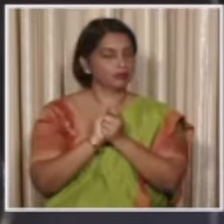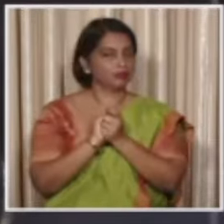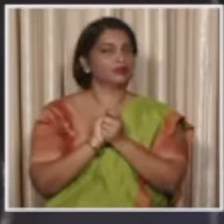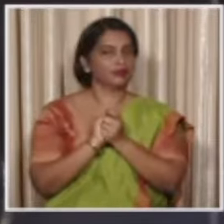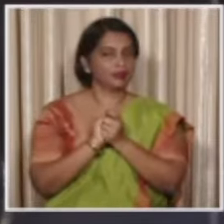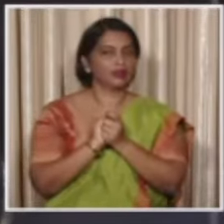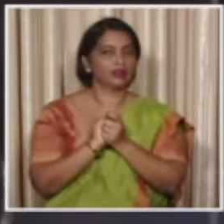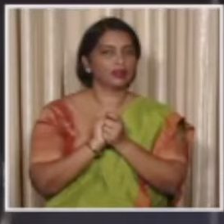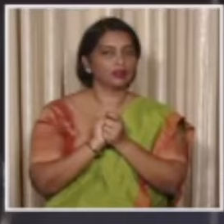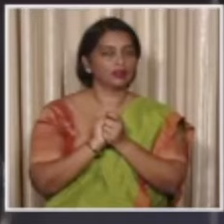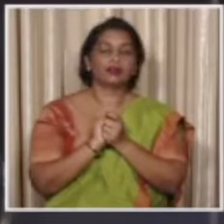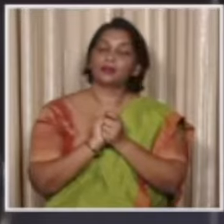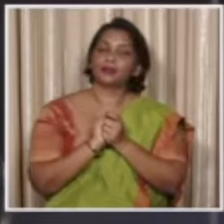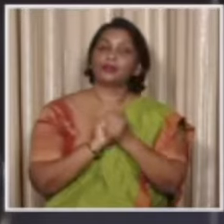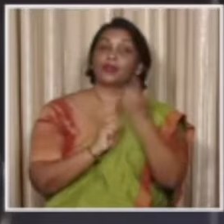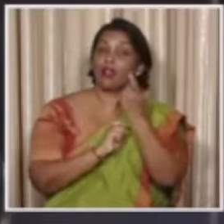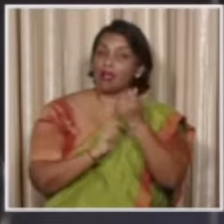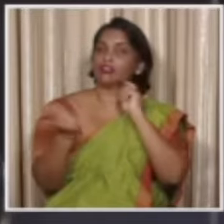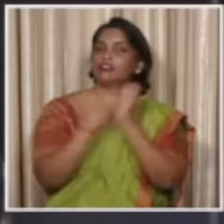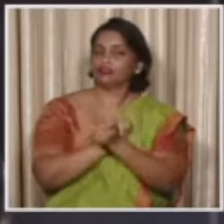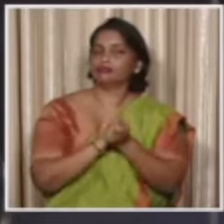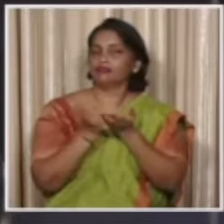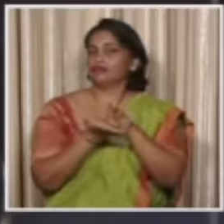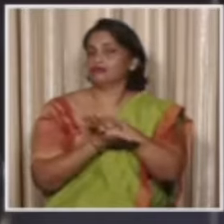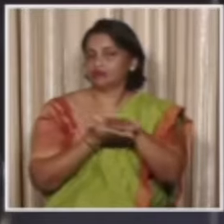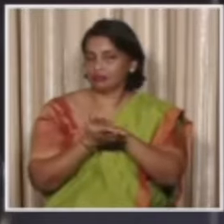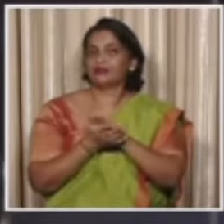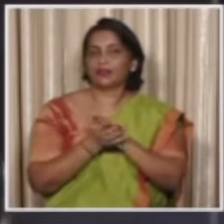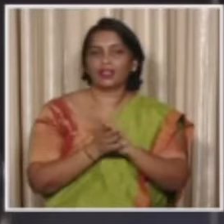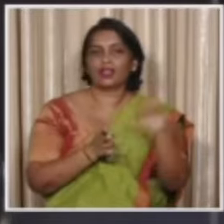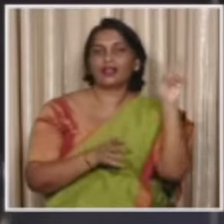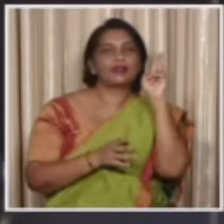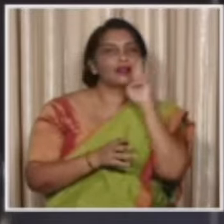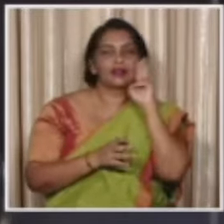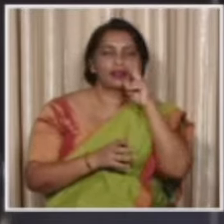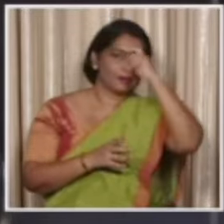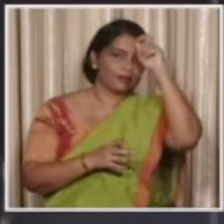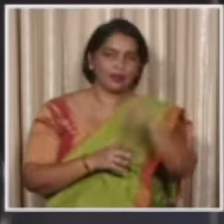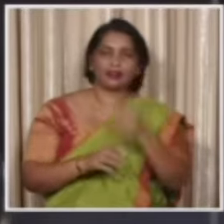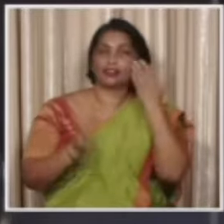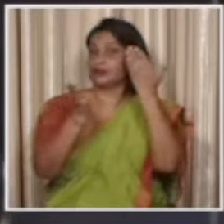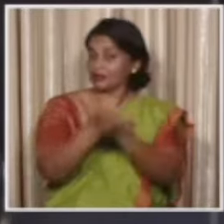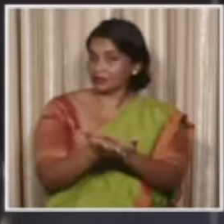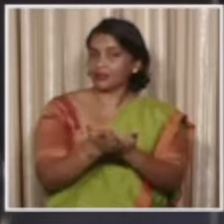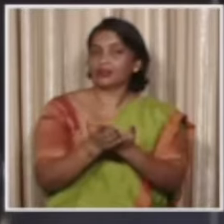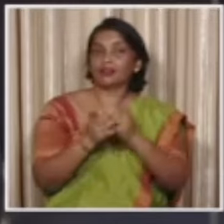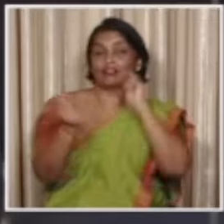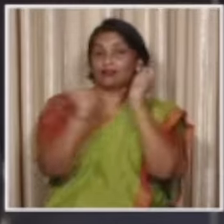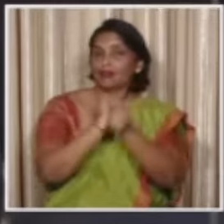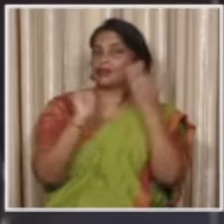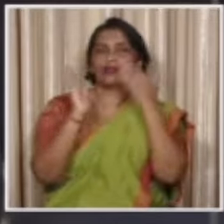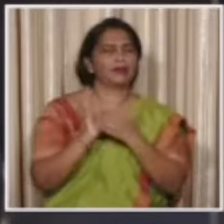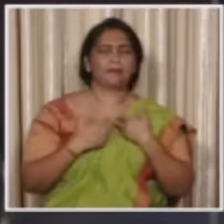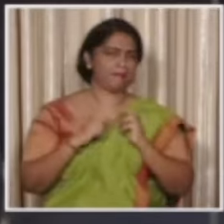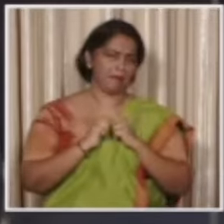රිෆෝම් ඇන්ඩ් රිලීෆ්. රිෆෝම් කියන්නේ ආර්ථික ප්‍රතිසංස්කරණය කරනවා. රනිල් වික්‍රමසිංහ මහත්තයා ඉදිරිපත් කරපු රිෆෝම් එක ගැන අපිට